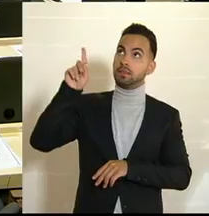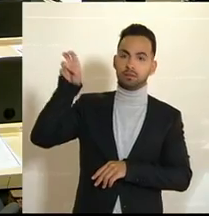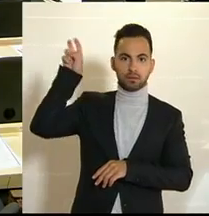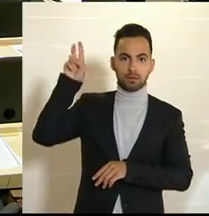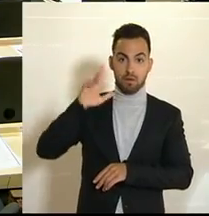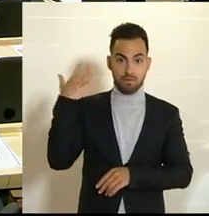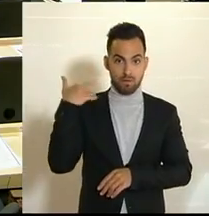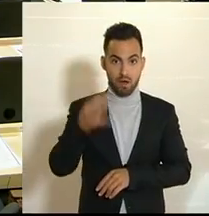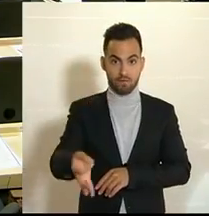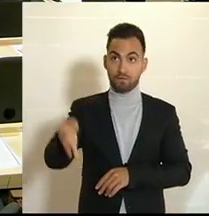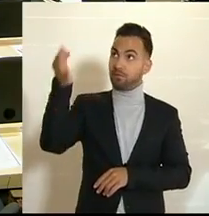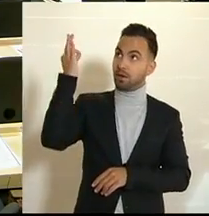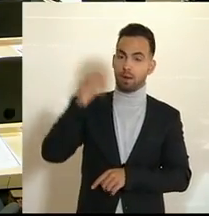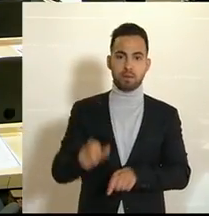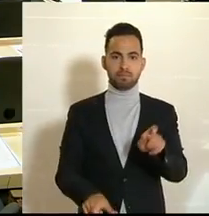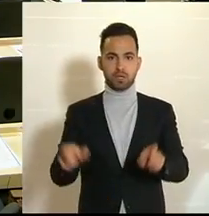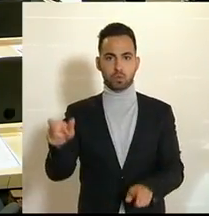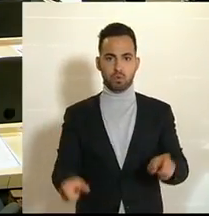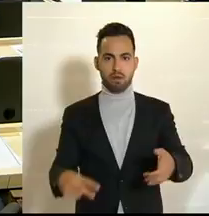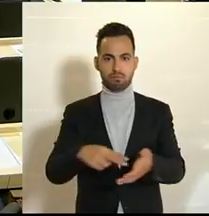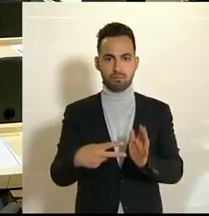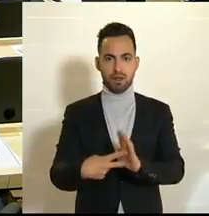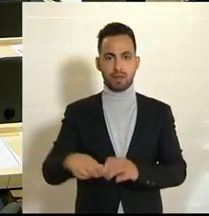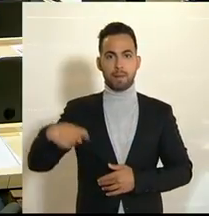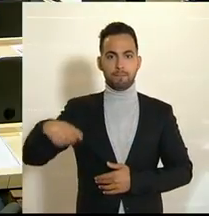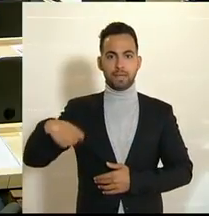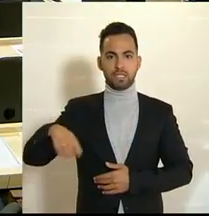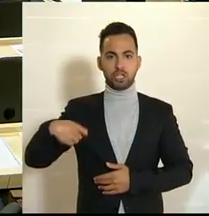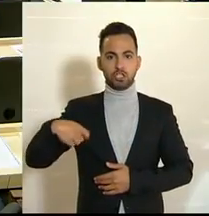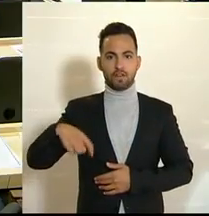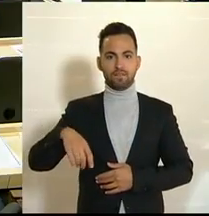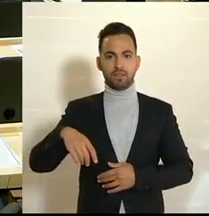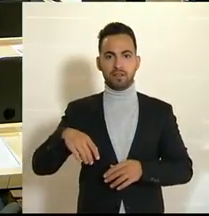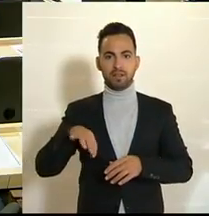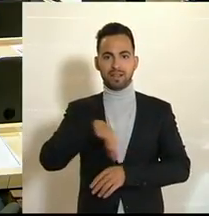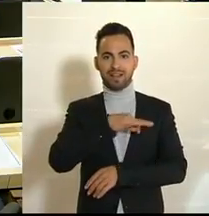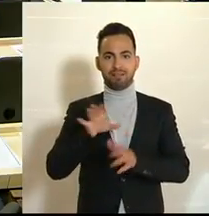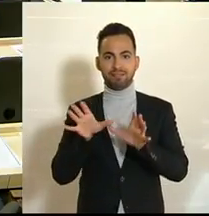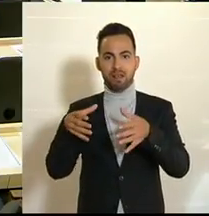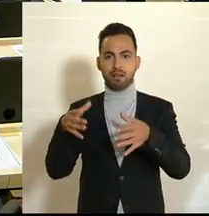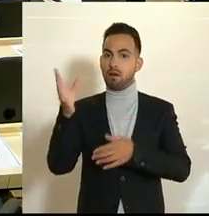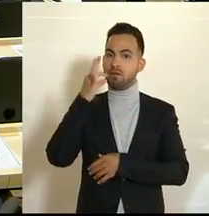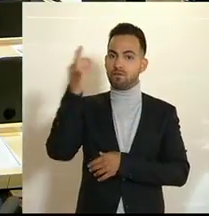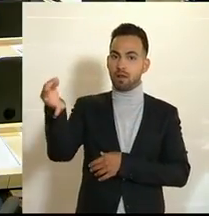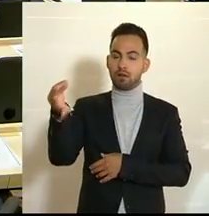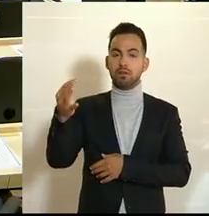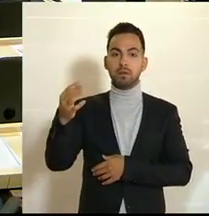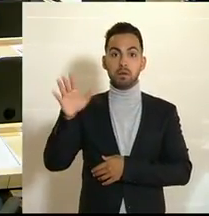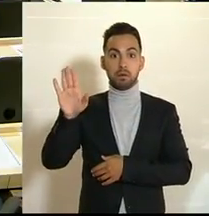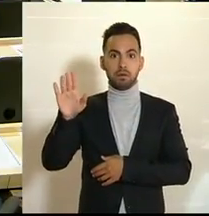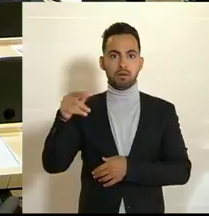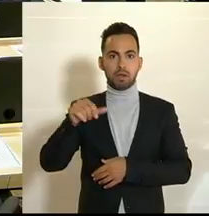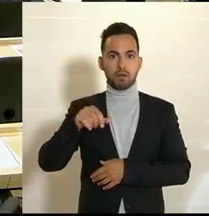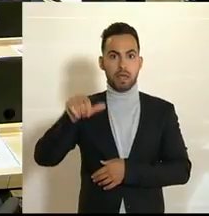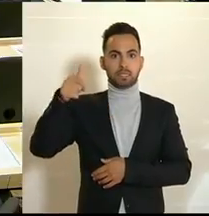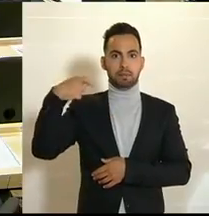gefragt hinblicklich des Personalplanes in der Präsidentschaftskanzlei. Und dabei hat er eine Frage gestellt und es wurde ihm seitens des